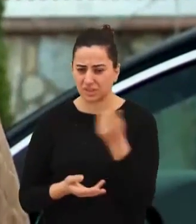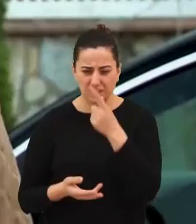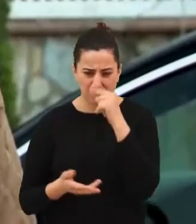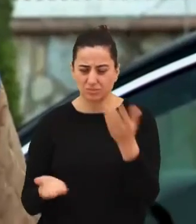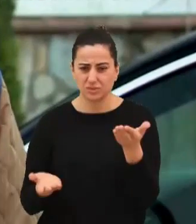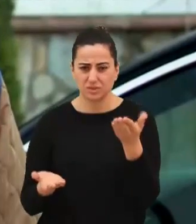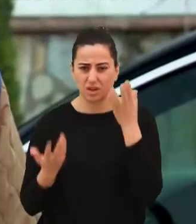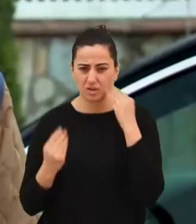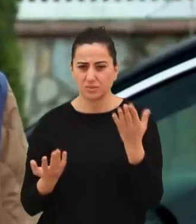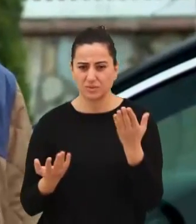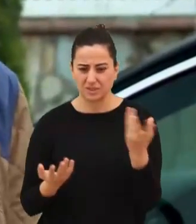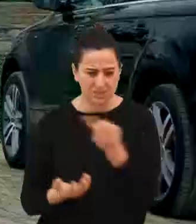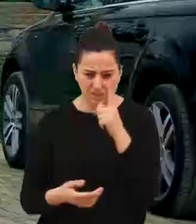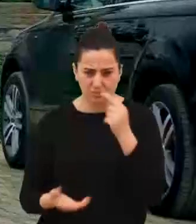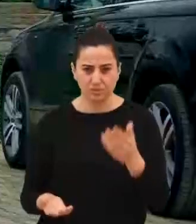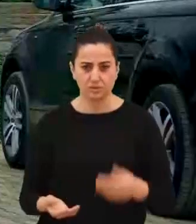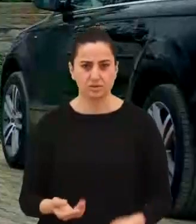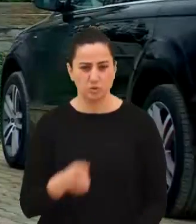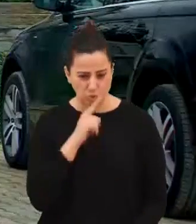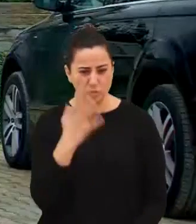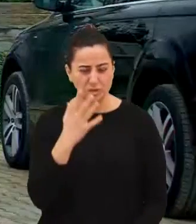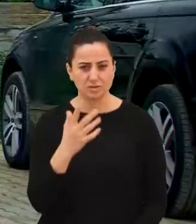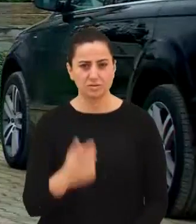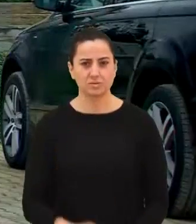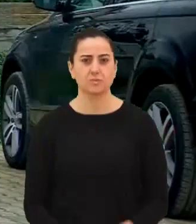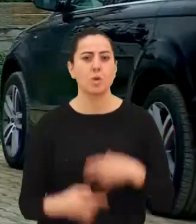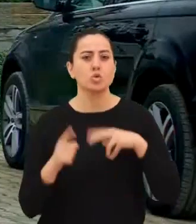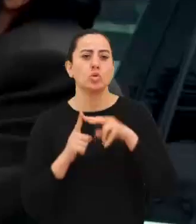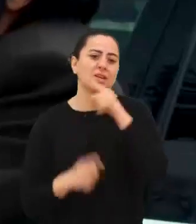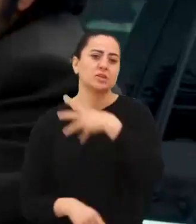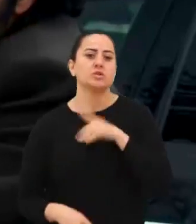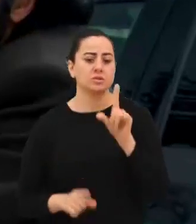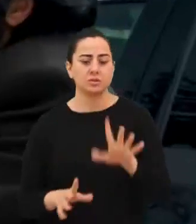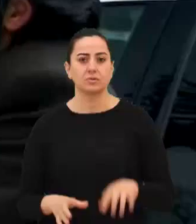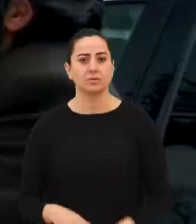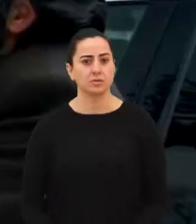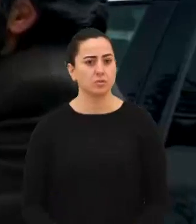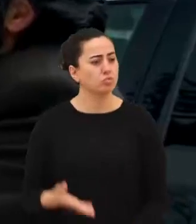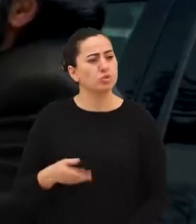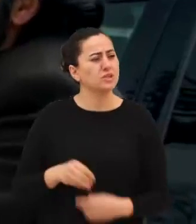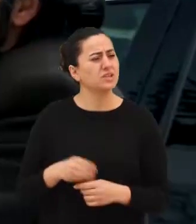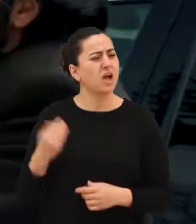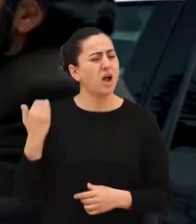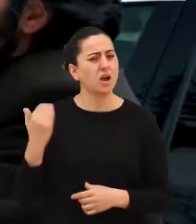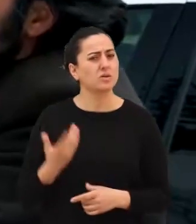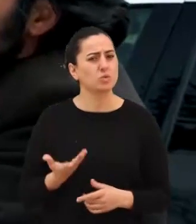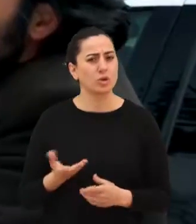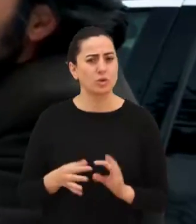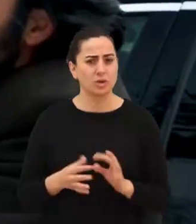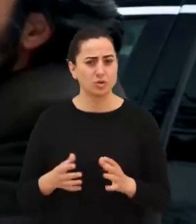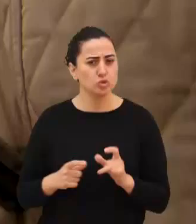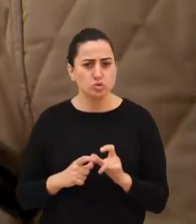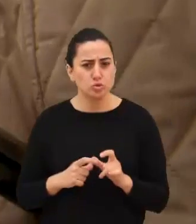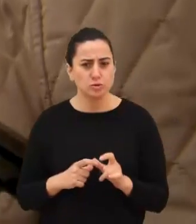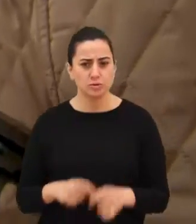ya? Kimsiniz? Kimsiniz? Lan asıl sen kimsin? Esmer adam Sarp'ın sırtına silah dayadı. Bu ne ya? Bu ne ya?